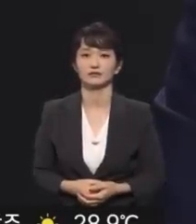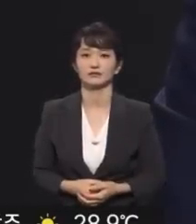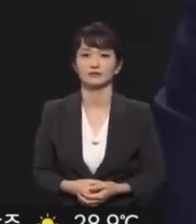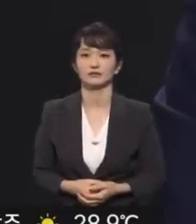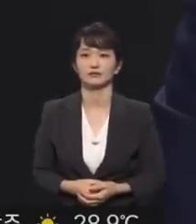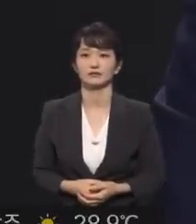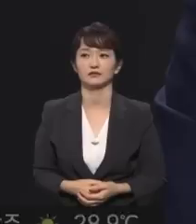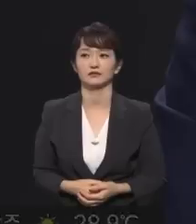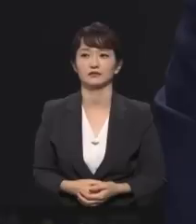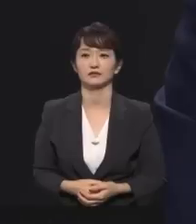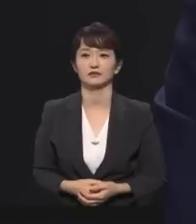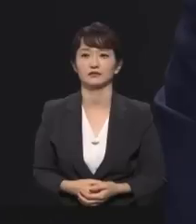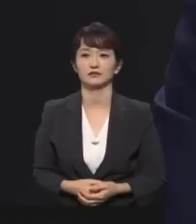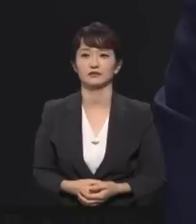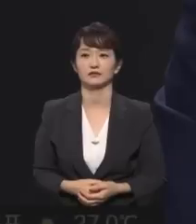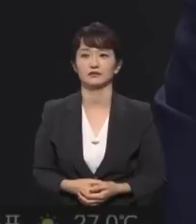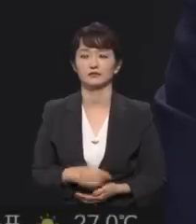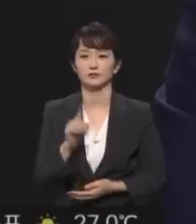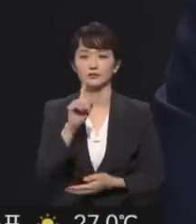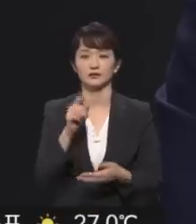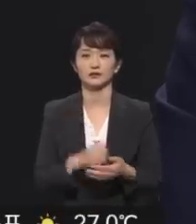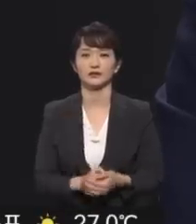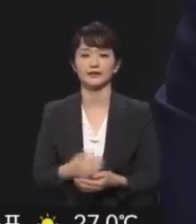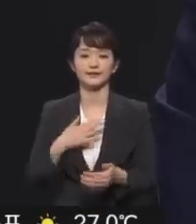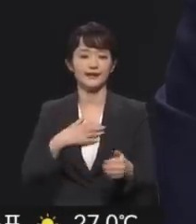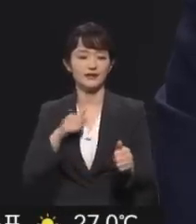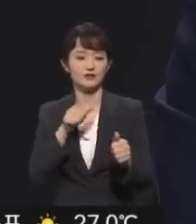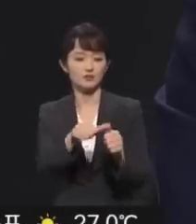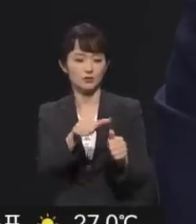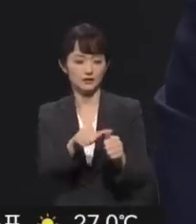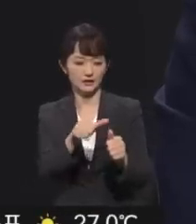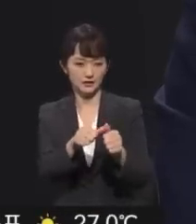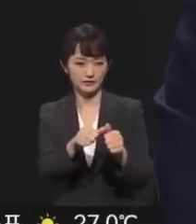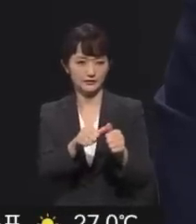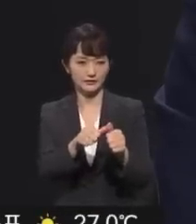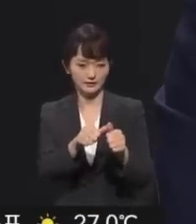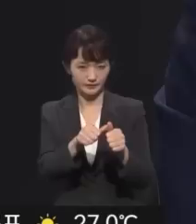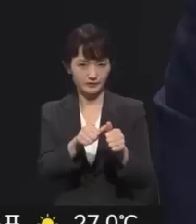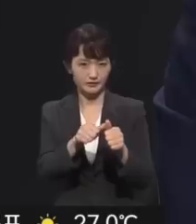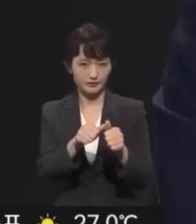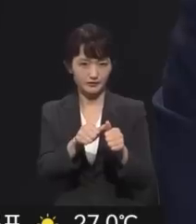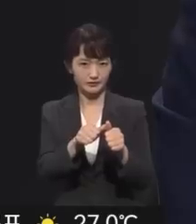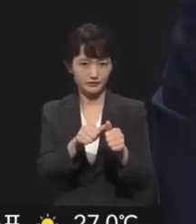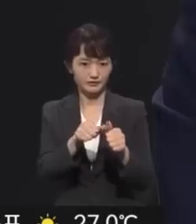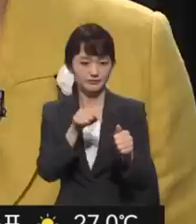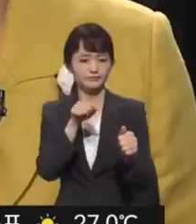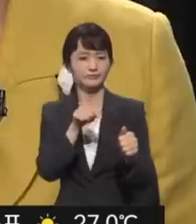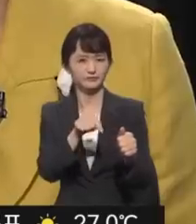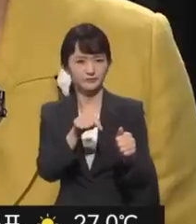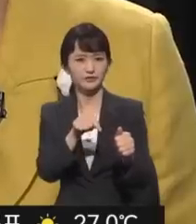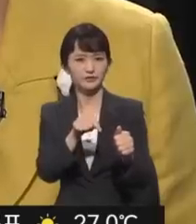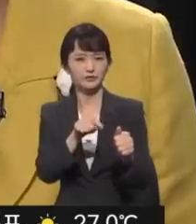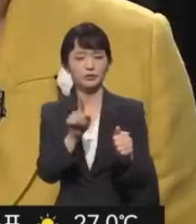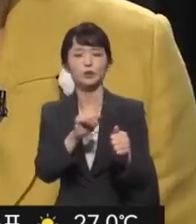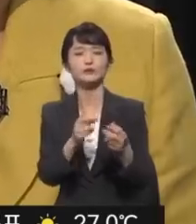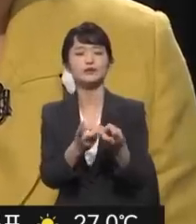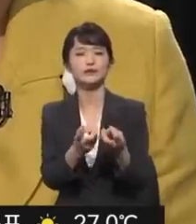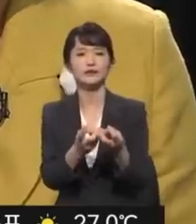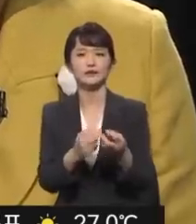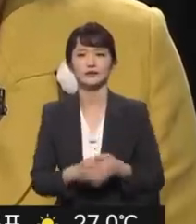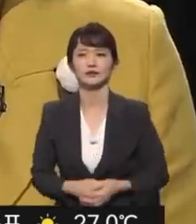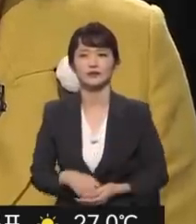빠 를 들으면 자다가도 떡을 먹 그럼 앞으로 어떤 방향으로 제도 편달을 하실거면 그 고민을 여기서 해 봅시다 여기 사용 예